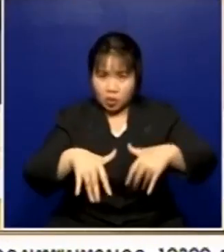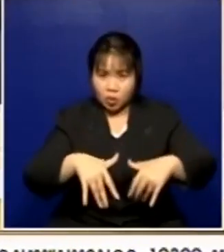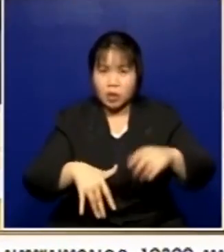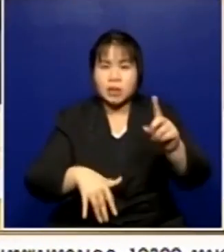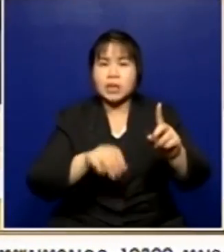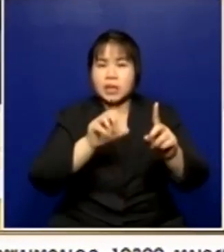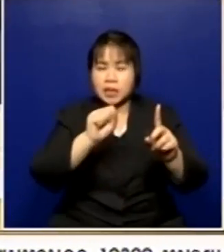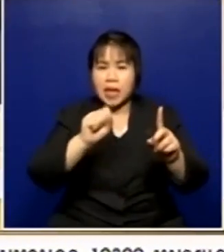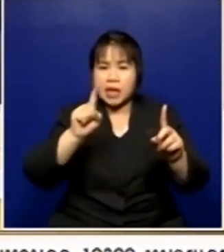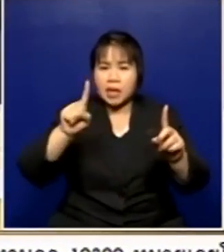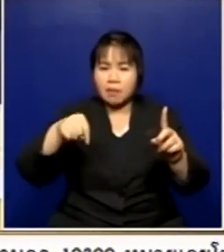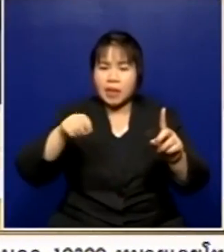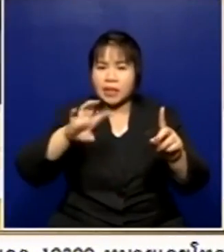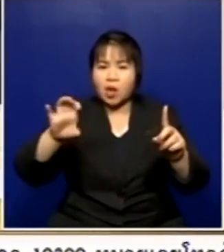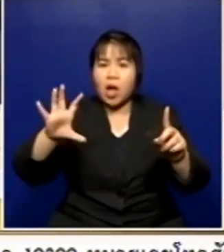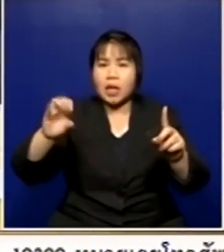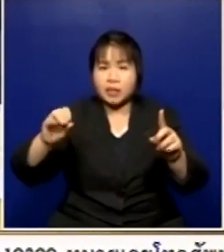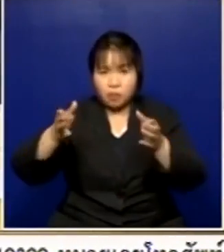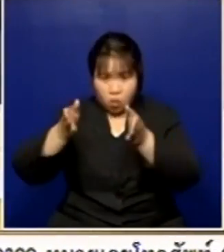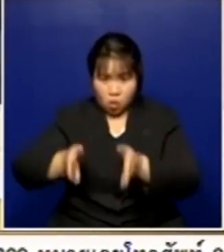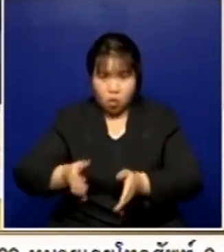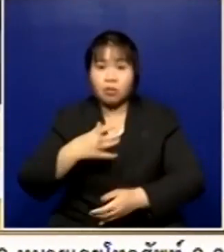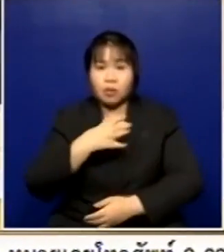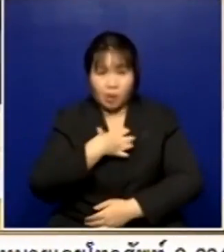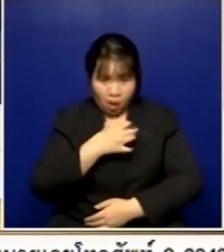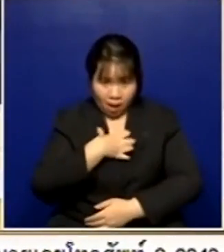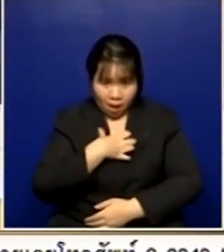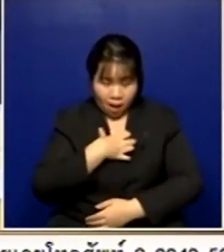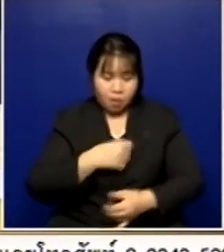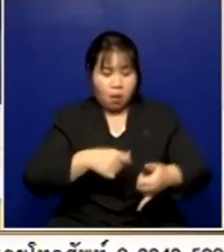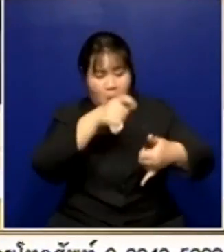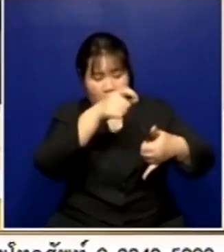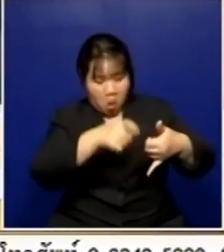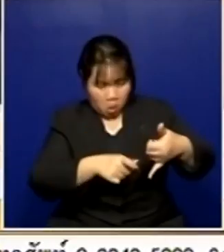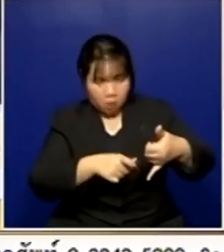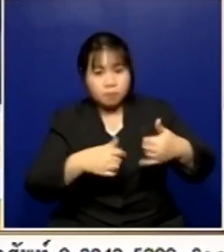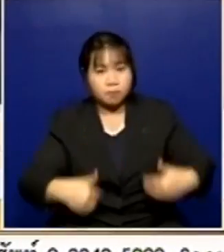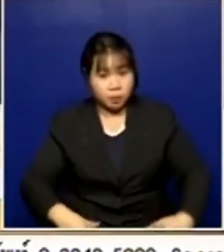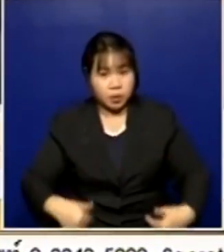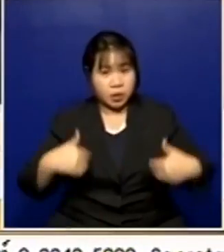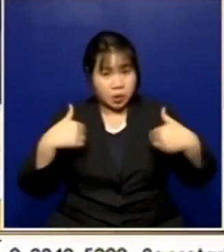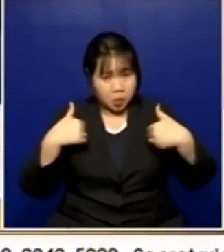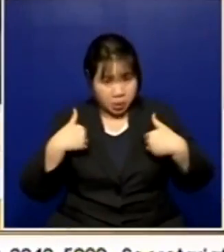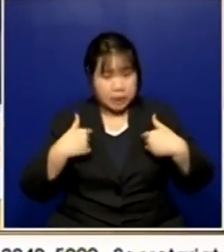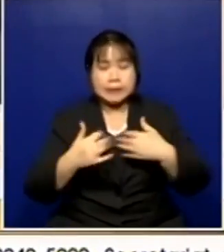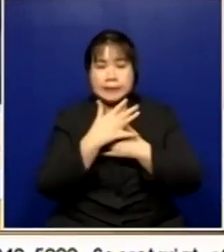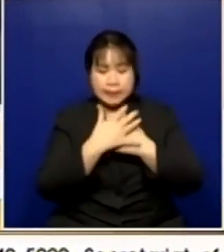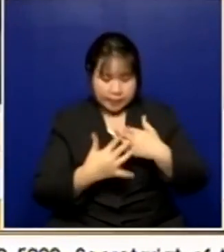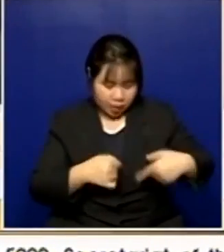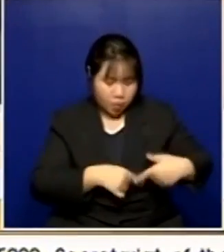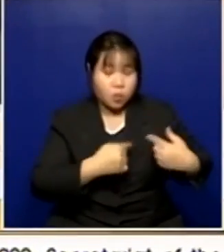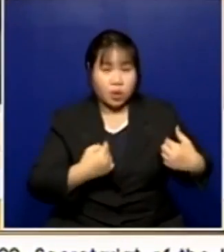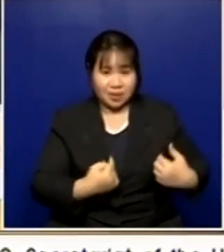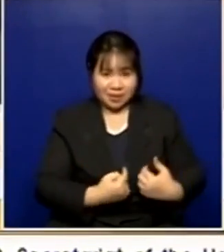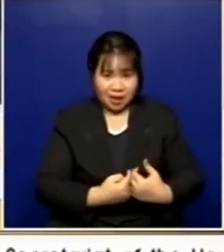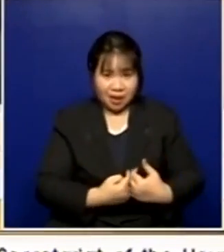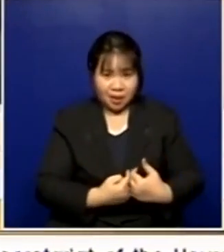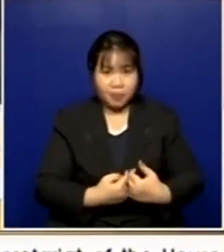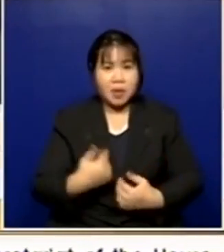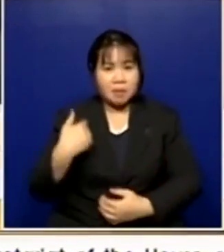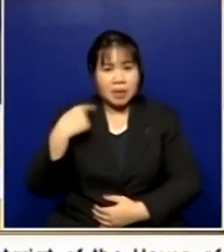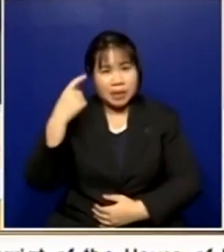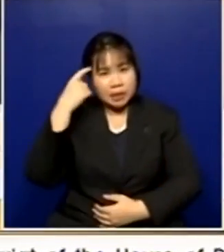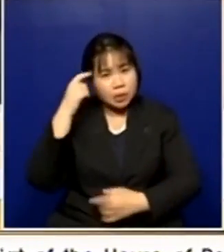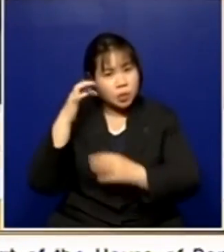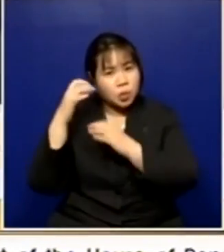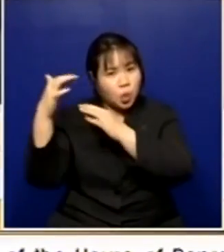แสนหนึ่งพันสี่ร้อยห้าสิบคนคนผู้มีเลือดเนื้อมีชีวิตจิตใจและมีความหวัง